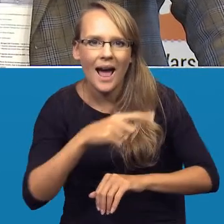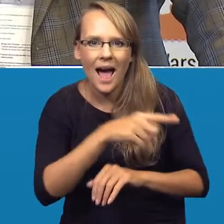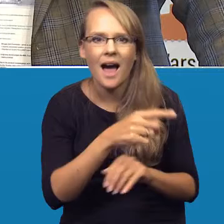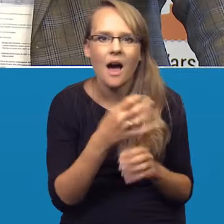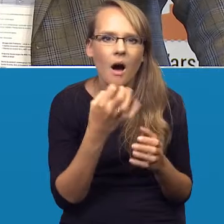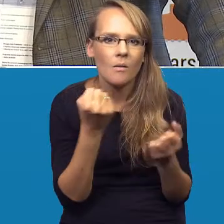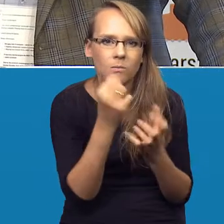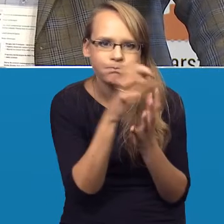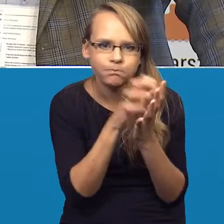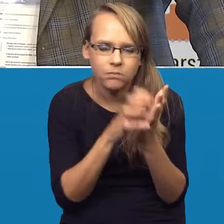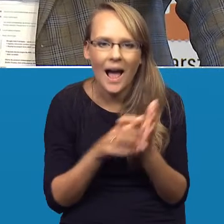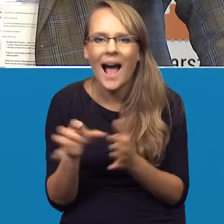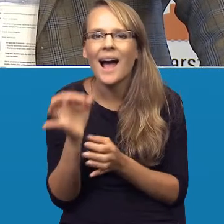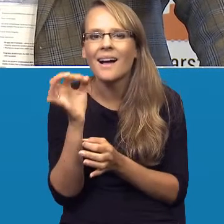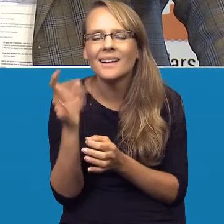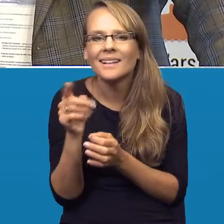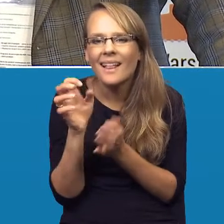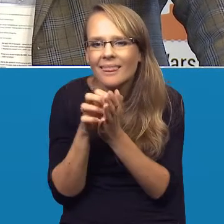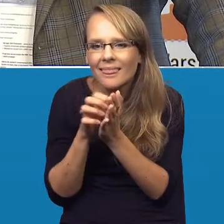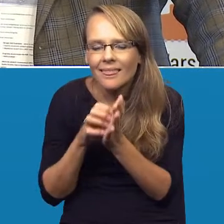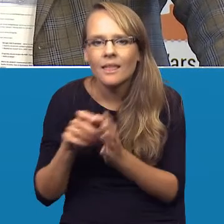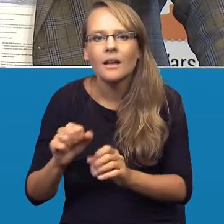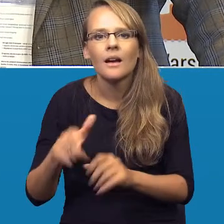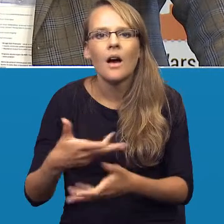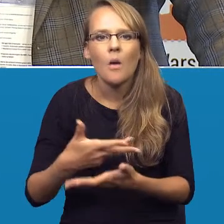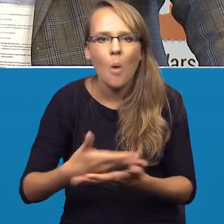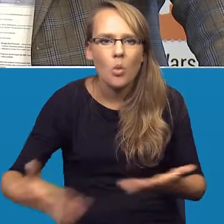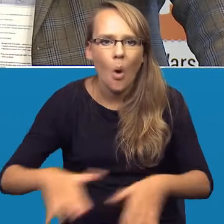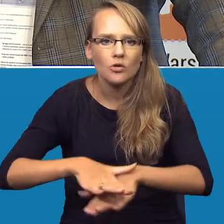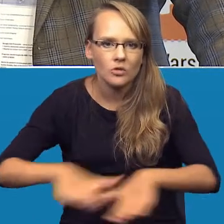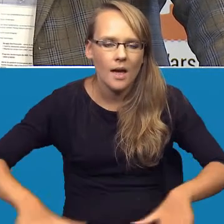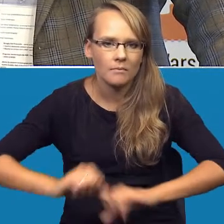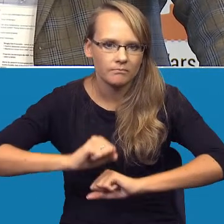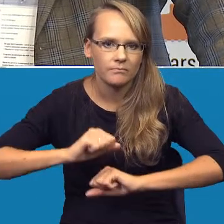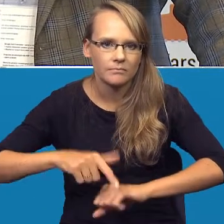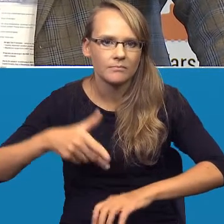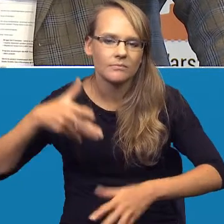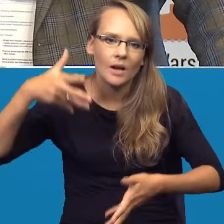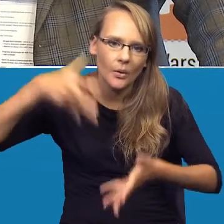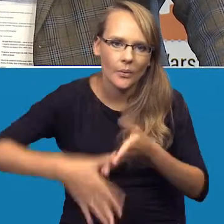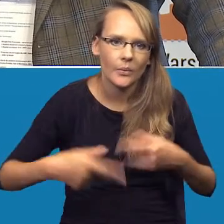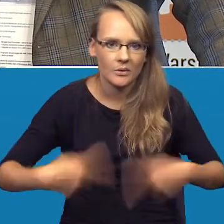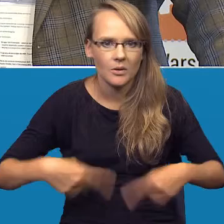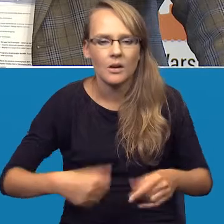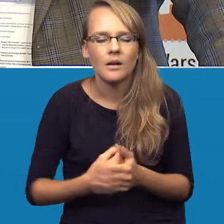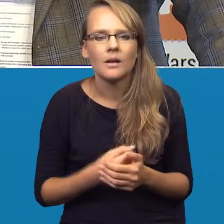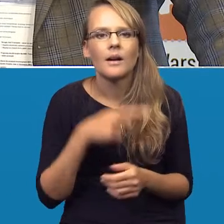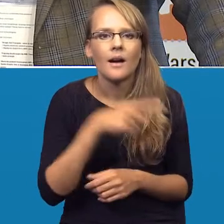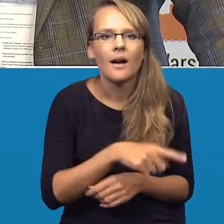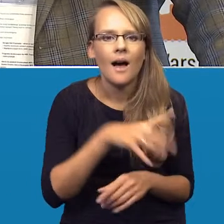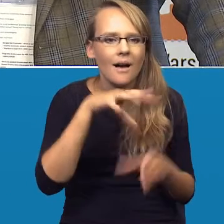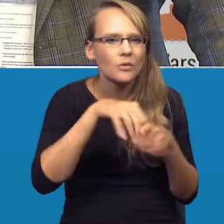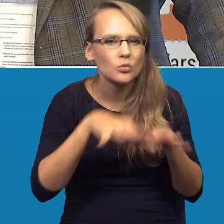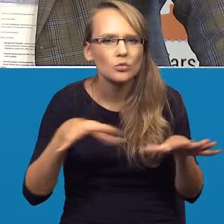do uszczelniania podłoża. Natomiast były oczywiście te odpady flotacyjne, skład mineralogiczny zawierają wiele